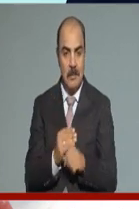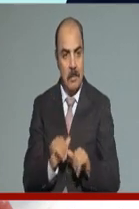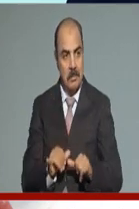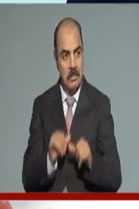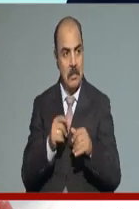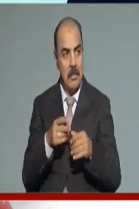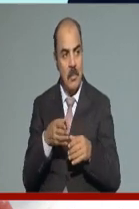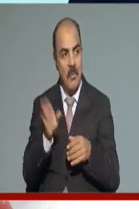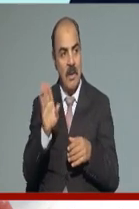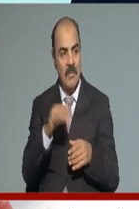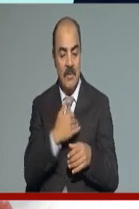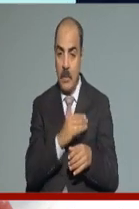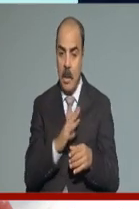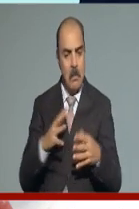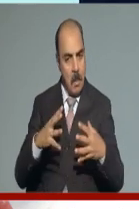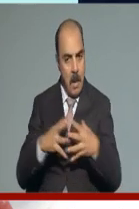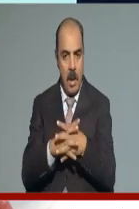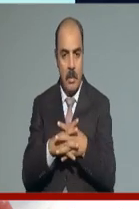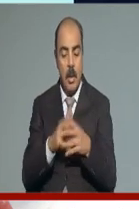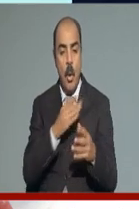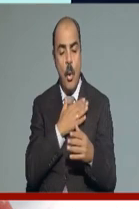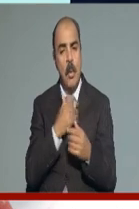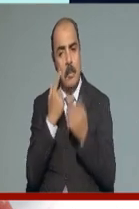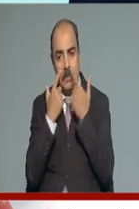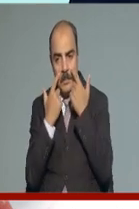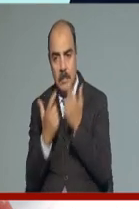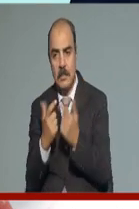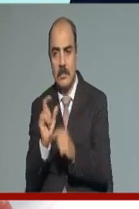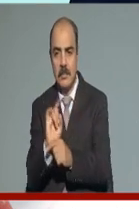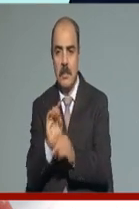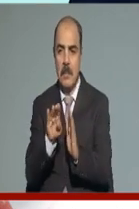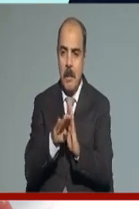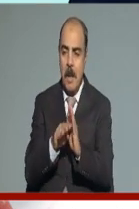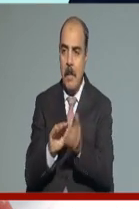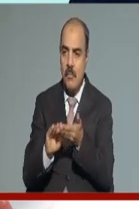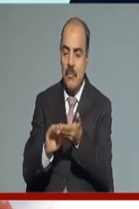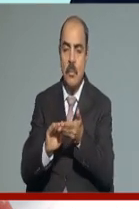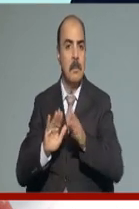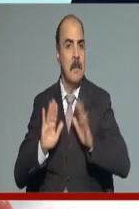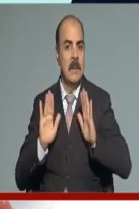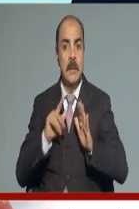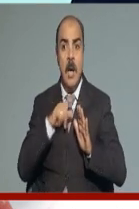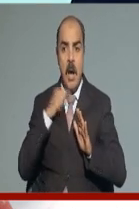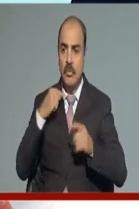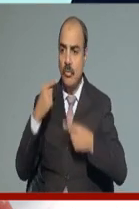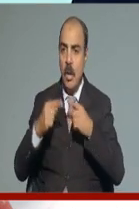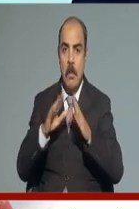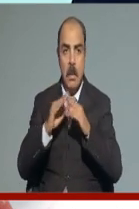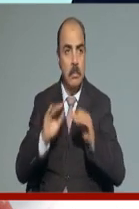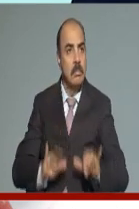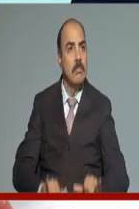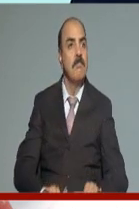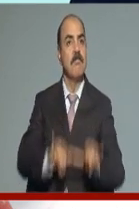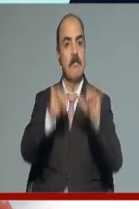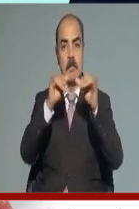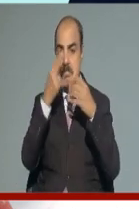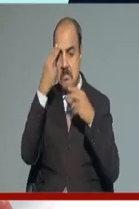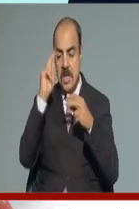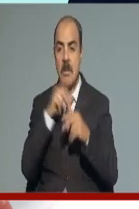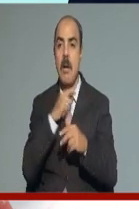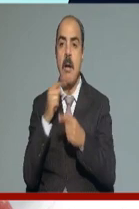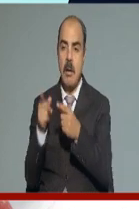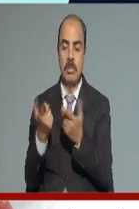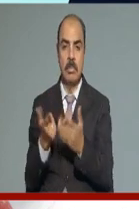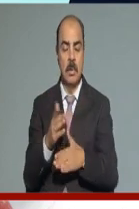ويمكن الدوله دورها دايما بيبقى رقيب ومنظم ومساند للقطاع الخاص اللي هو اصل عمليه التنميه